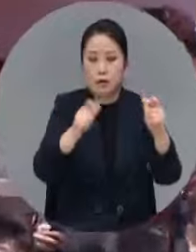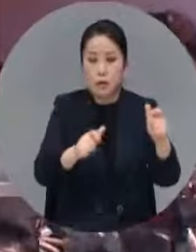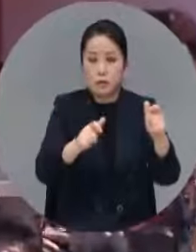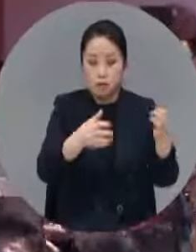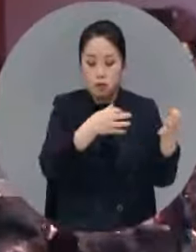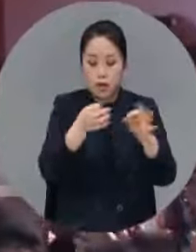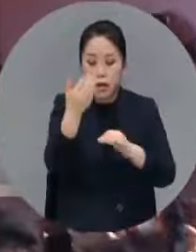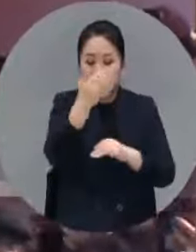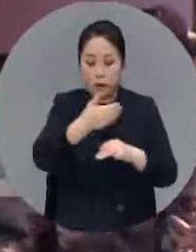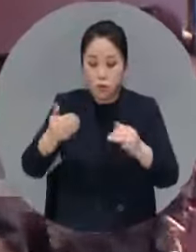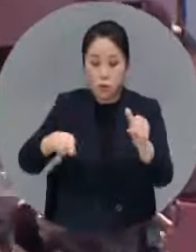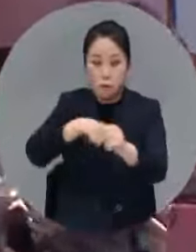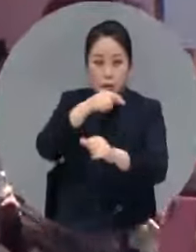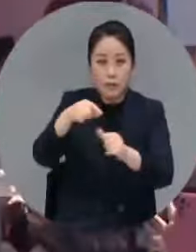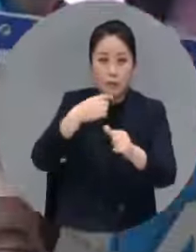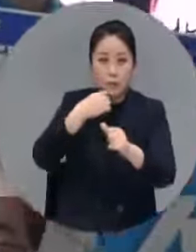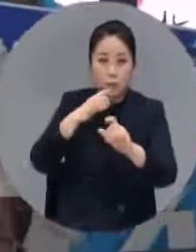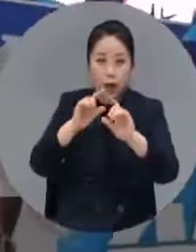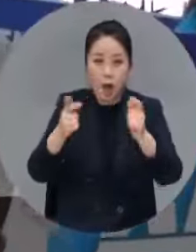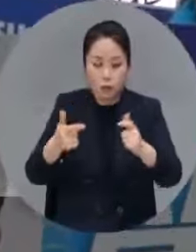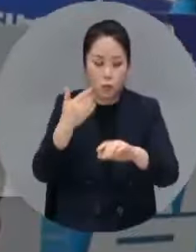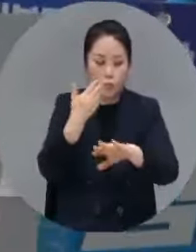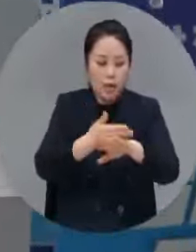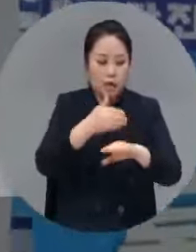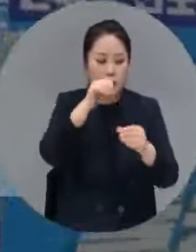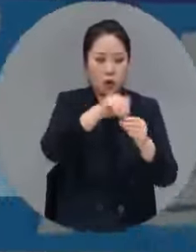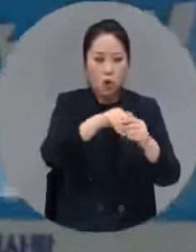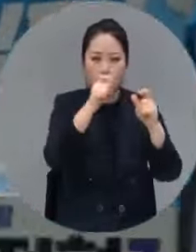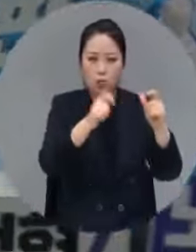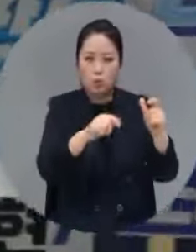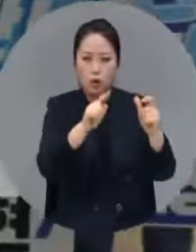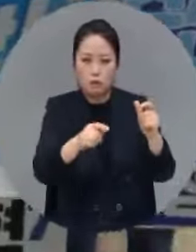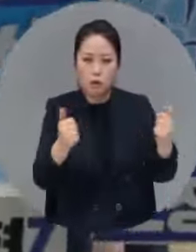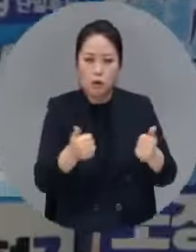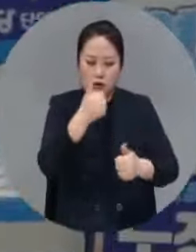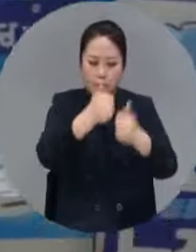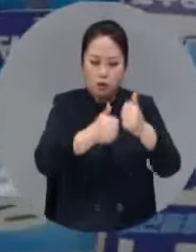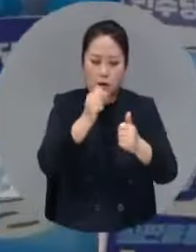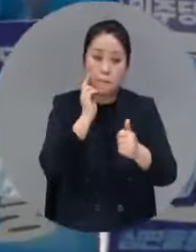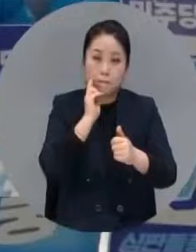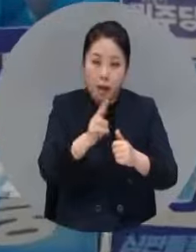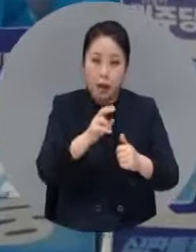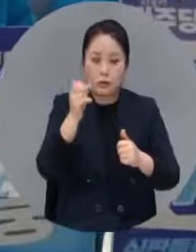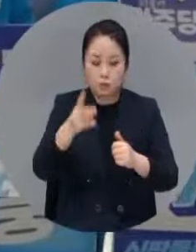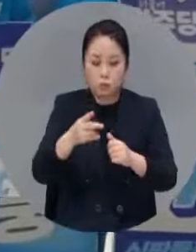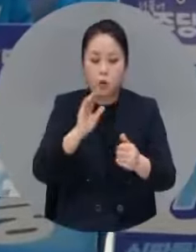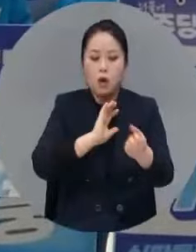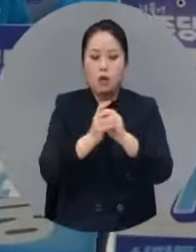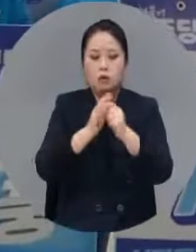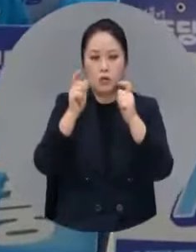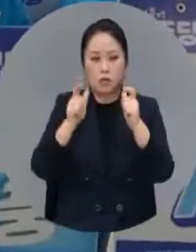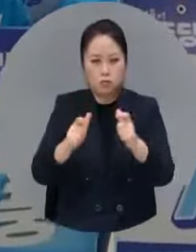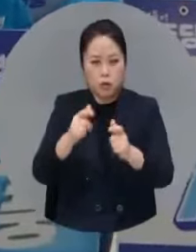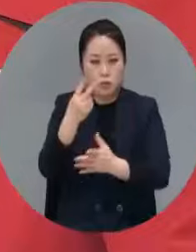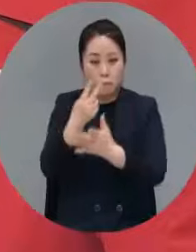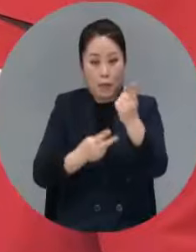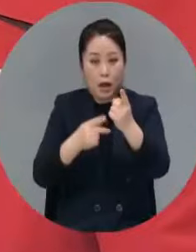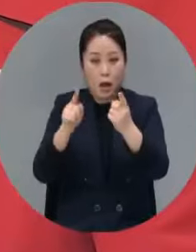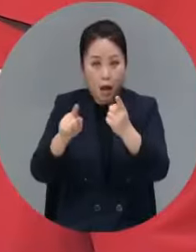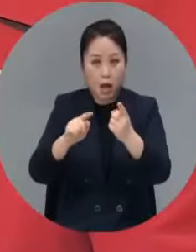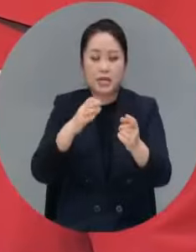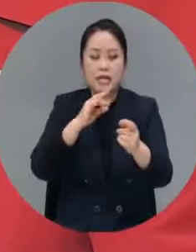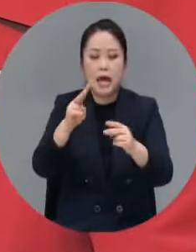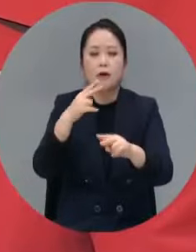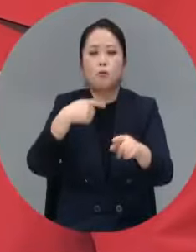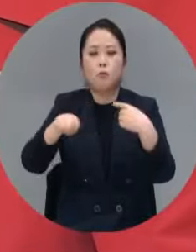구에서도 치열한 선거전이 이어지고 있고 연구에서도 부산 유일 약권 단일 후보가 나오면서 격전이 벌어지고 있습니다